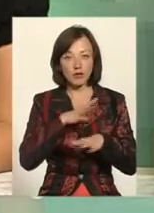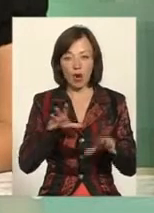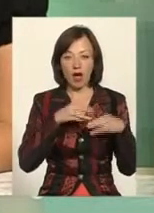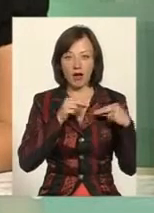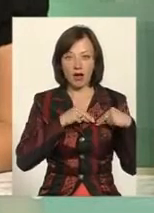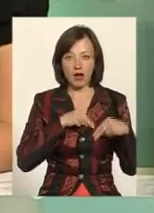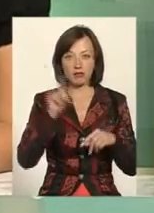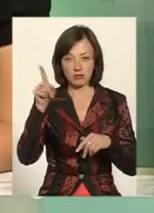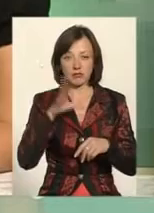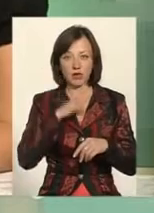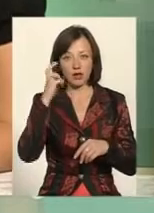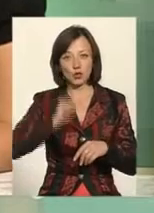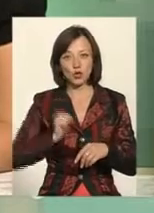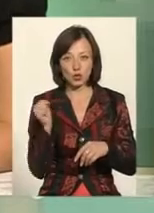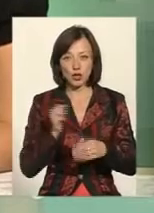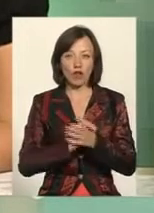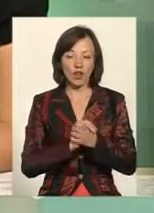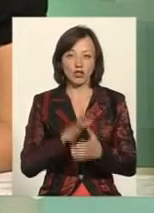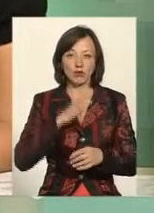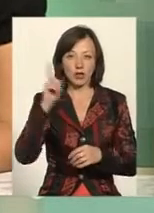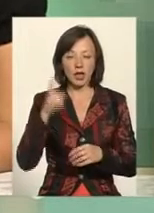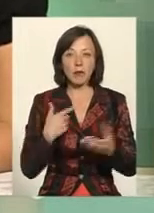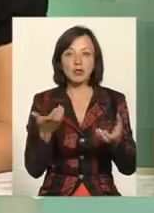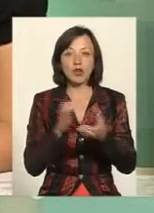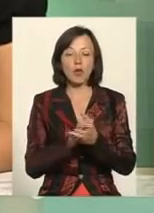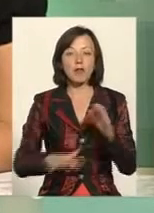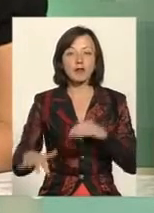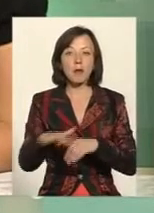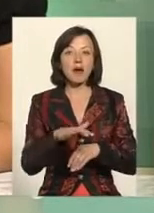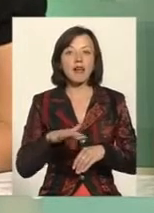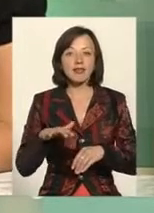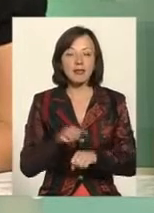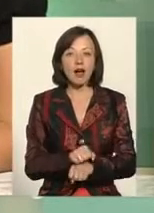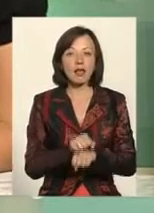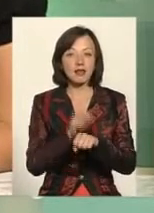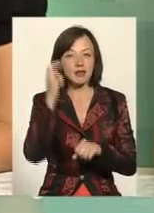були, друзі, товариші були, і познайомилися на Майдані з